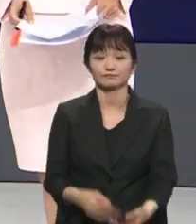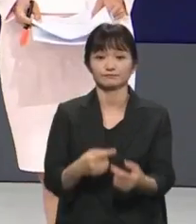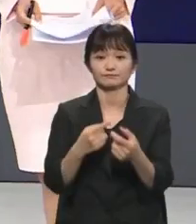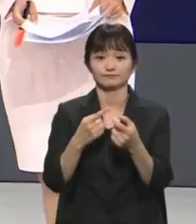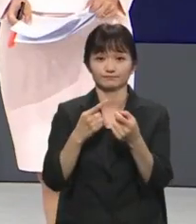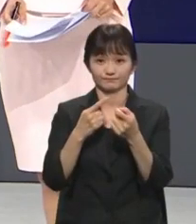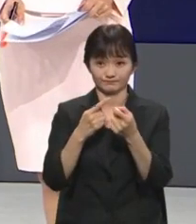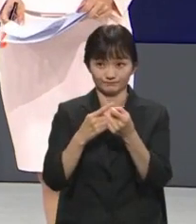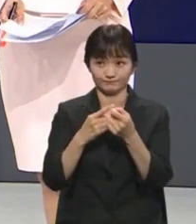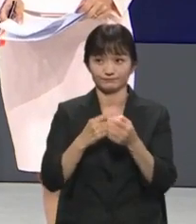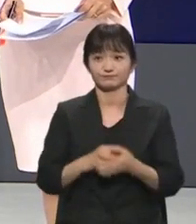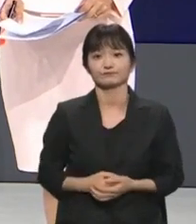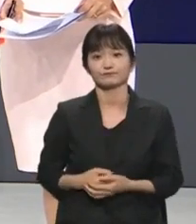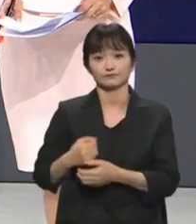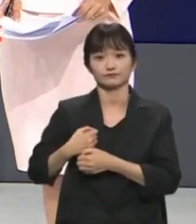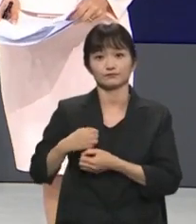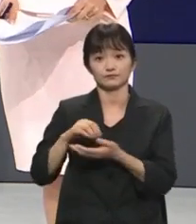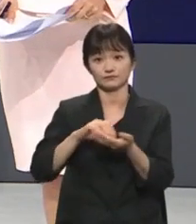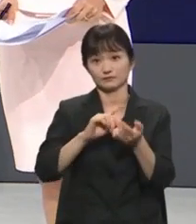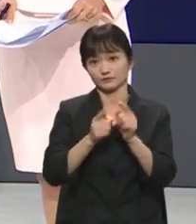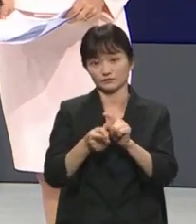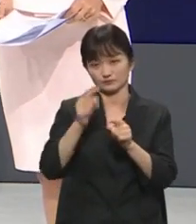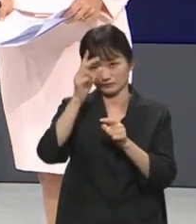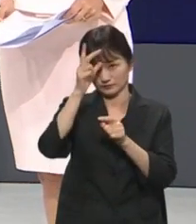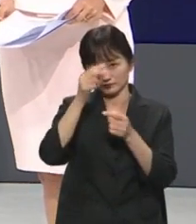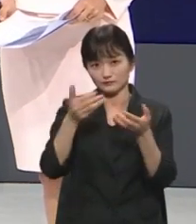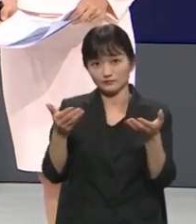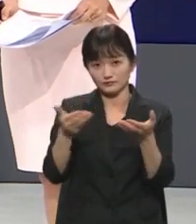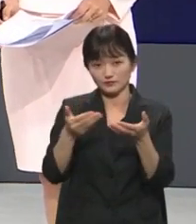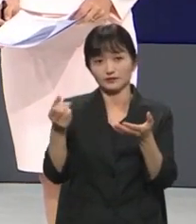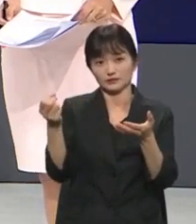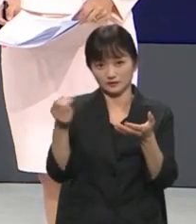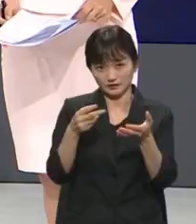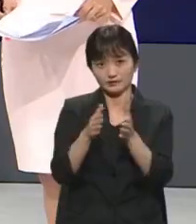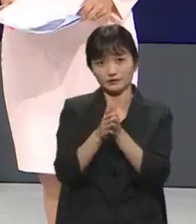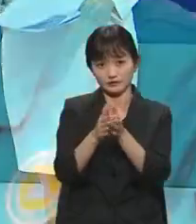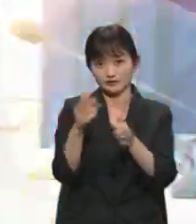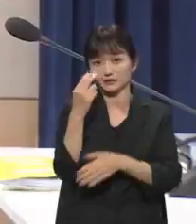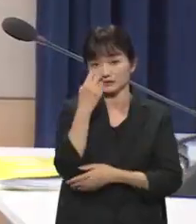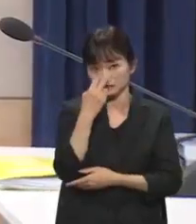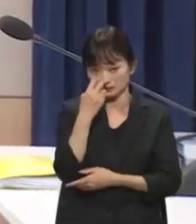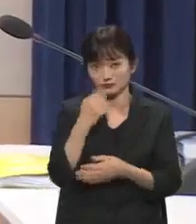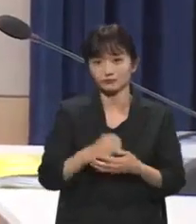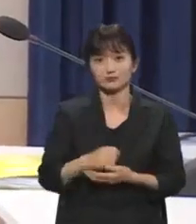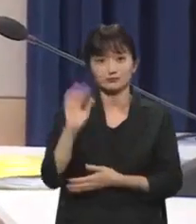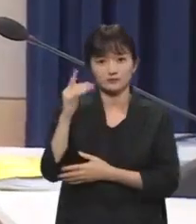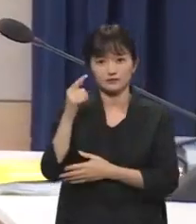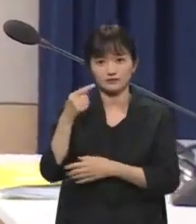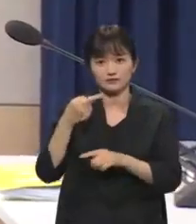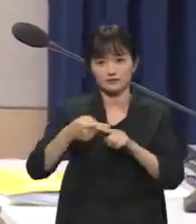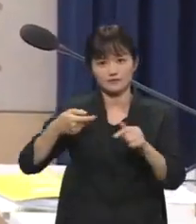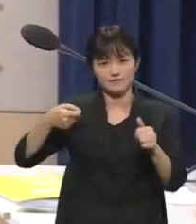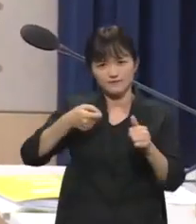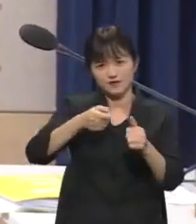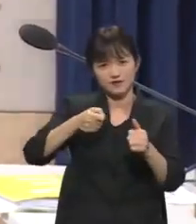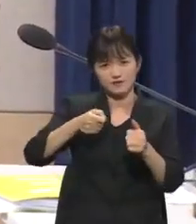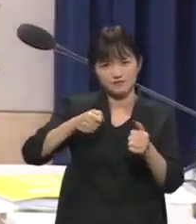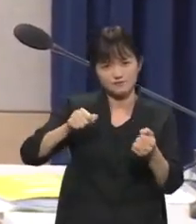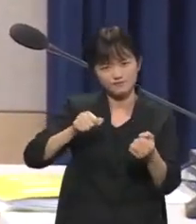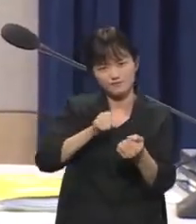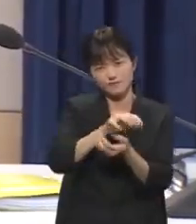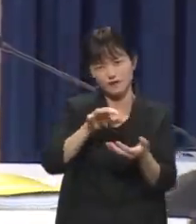첫 번째 트랙은 의경 부활 검토입니다. 최근 잇따르는 흉기 난동, 흉악, 강력 범죄 사건